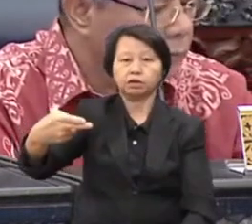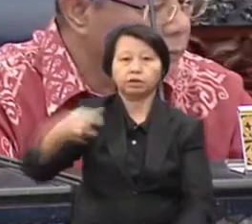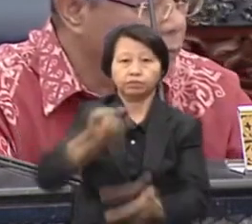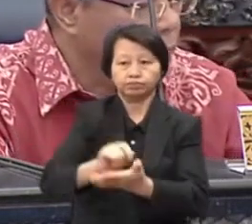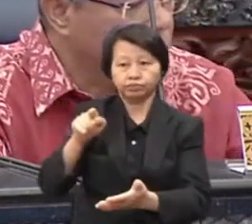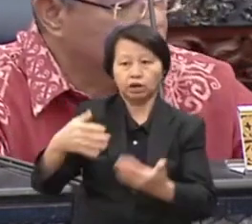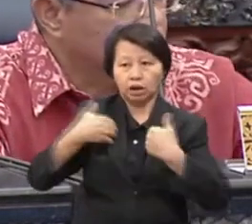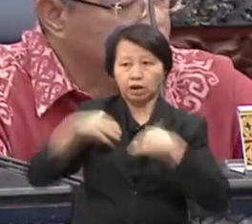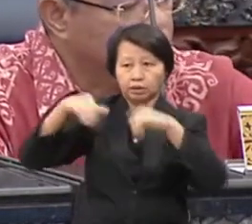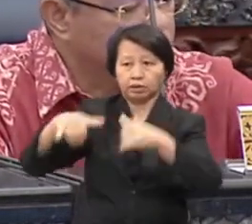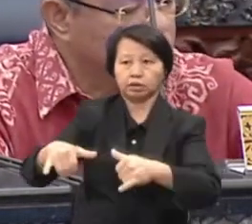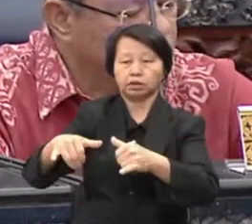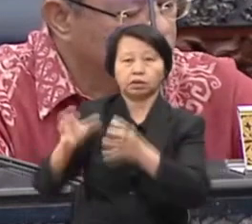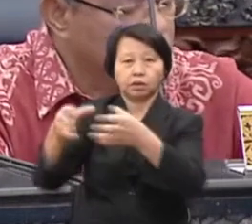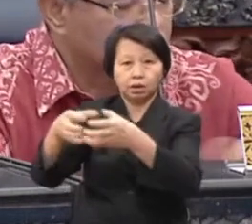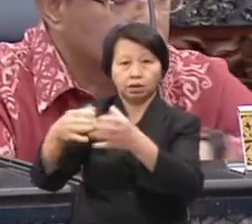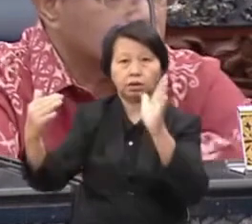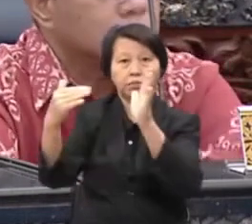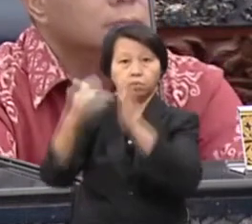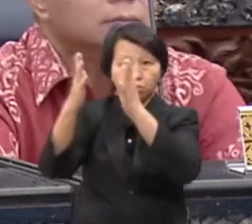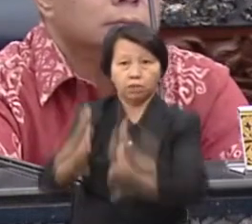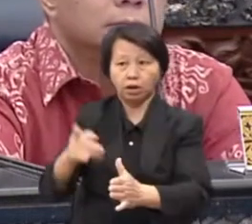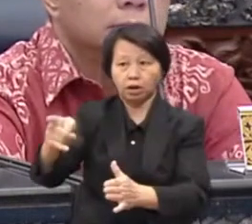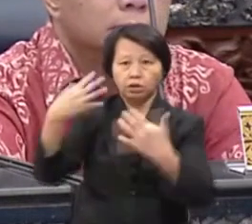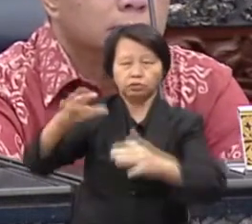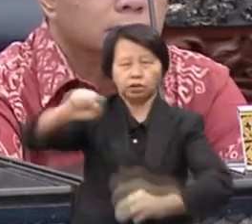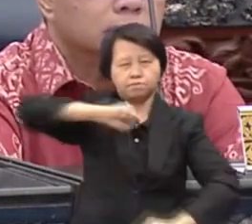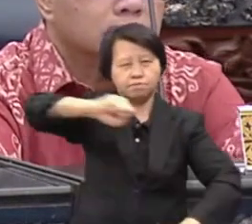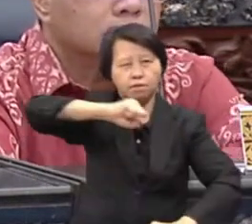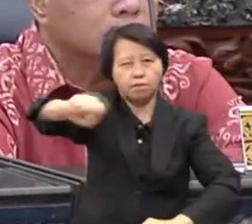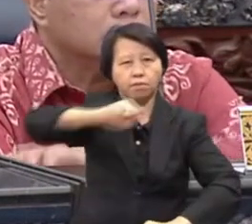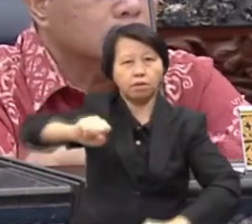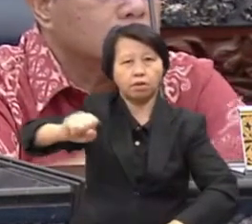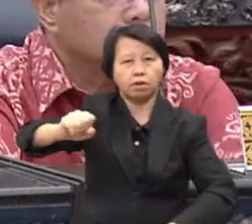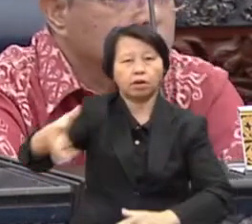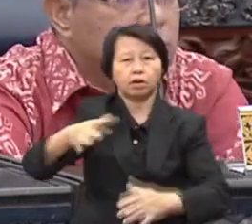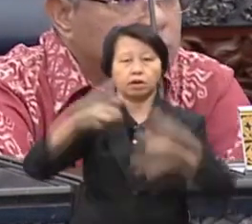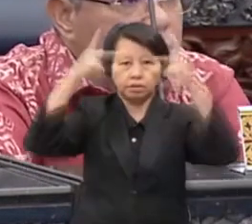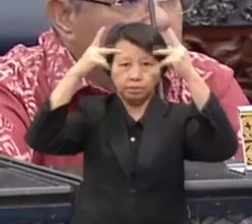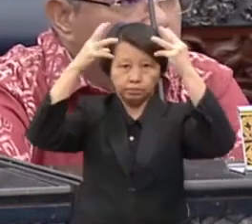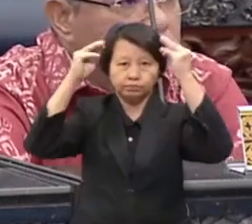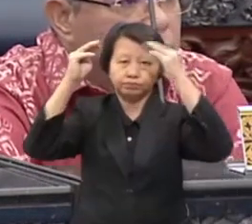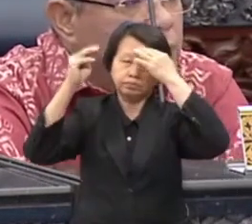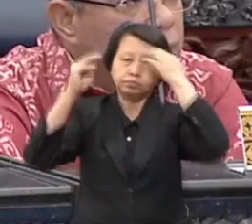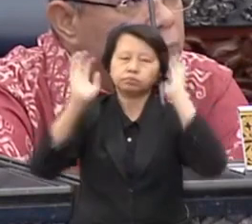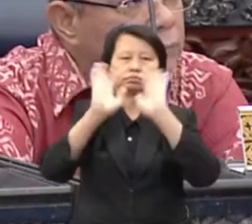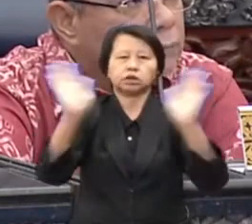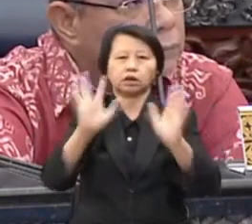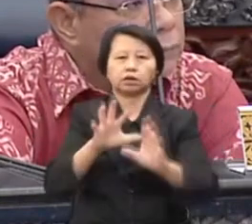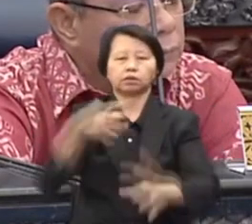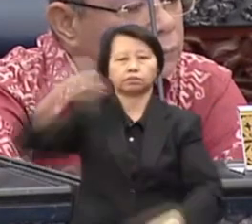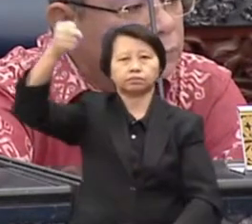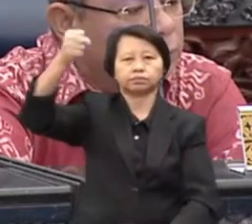yang bandel berada di blok pembangkang telah memperjuangkan supaya Perdana Menteri tidak turut